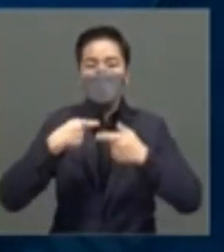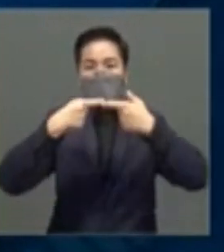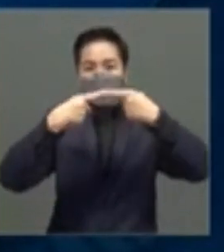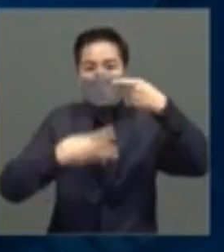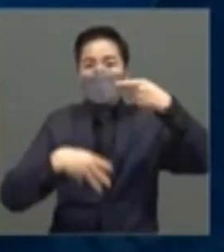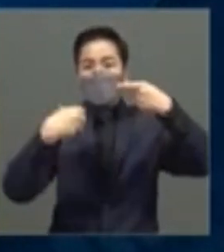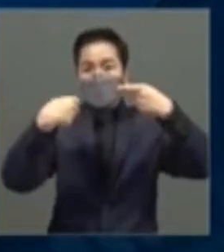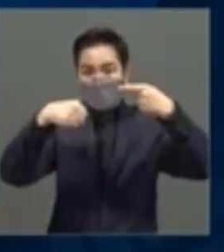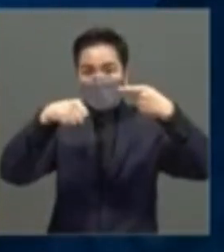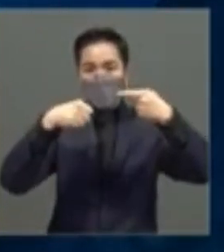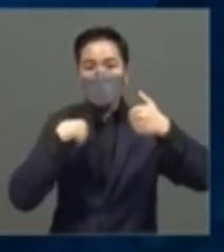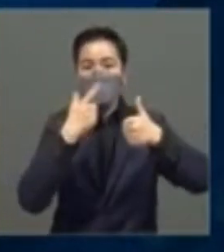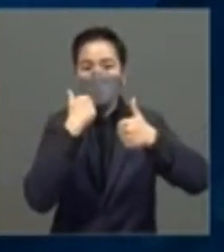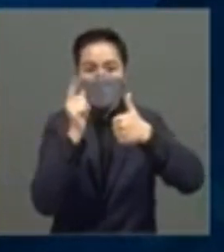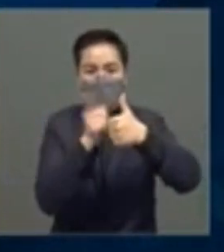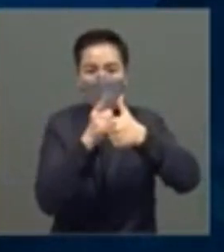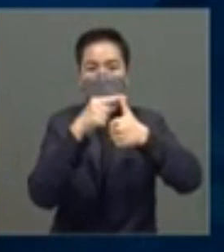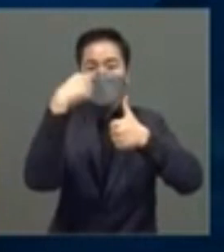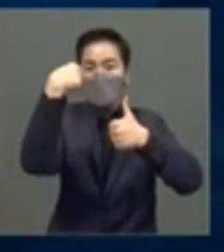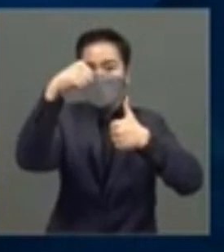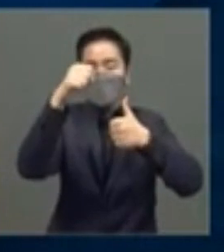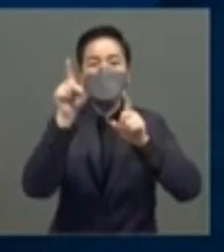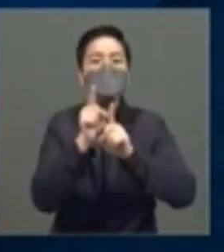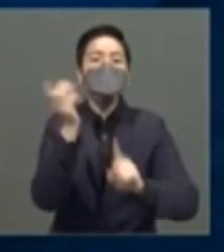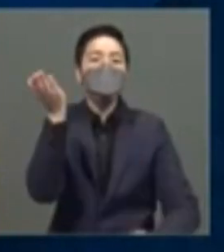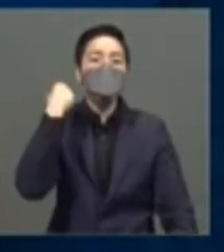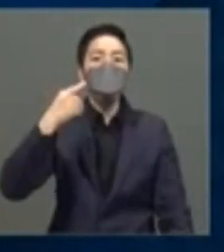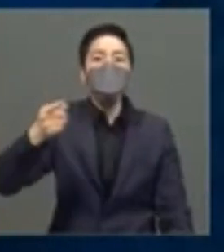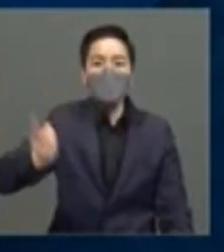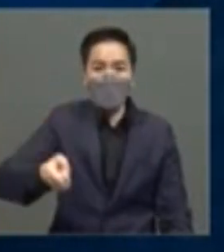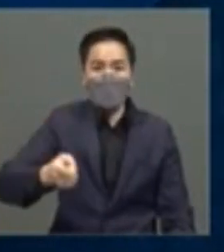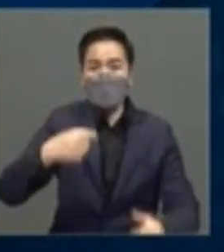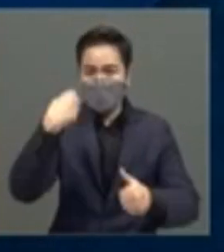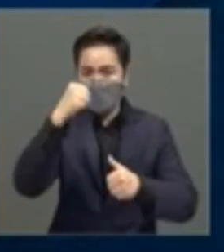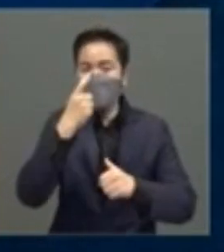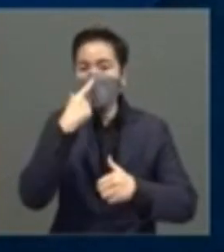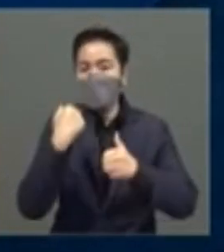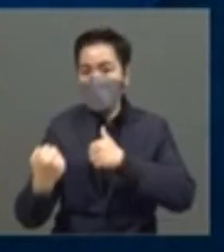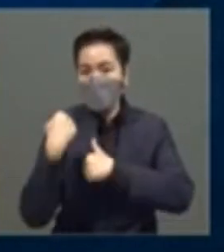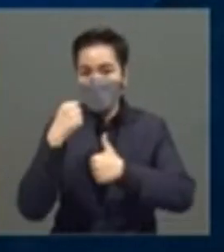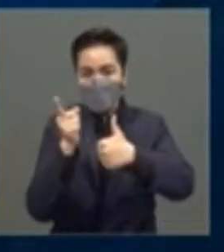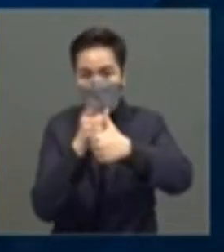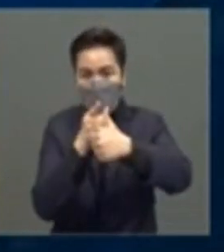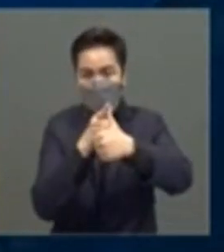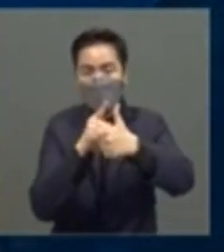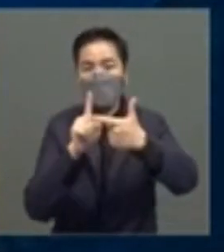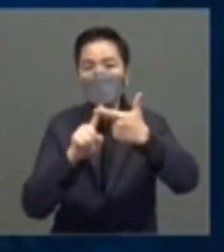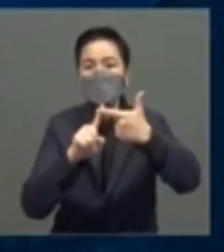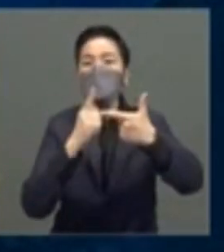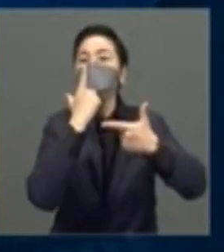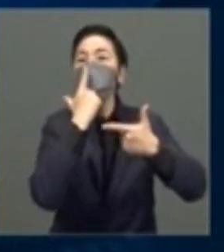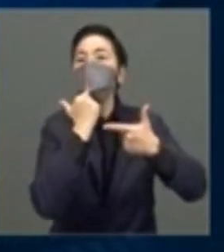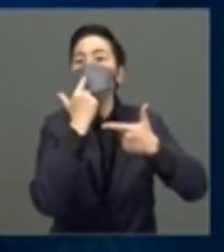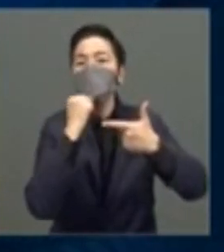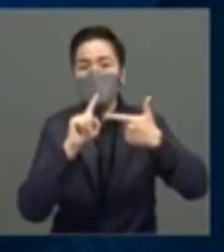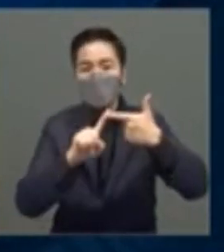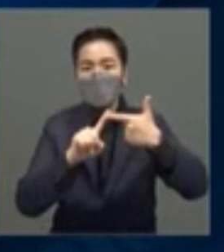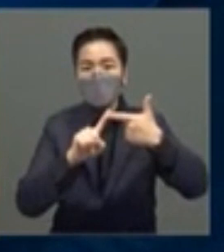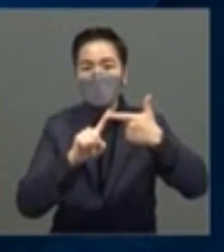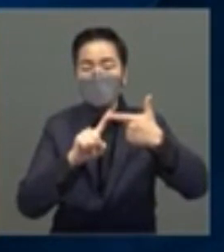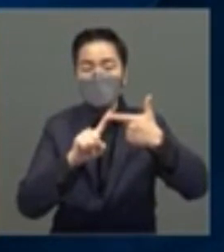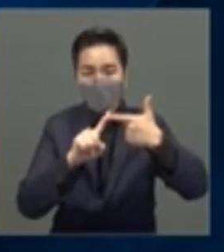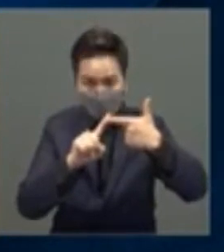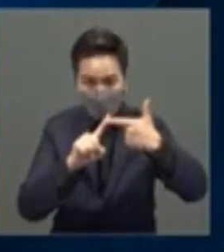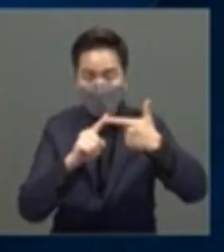จังหวัดนะคะซึ่งเป็น10จังหวัดเดิมที่เคยประกาศก่อนหน้านี้ในส่วนของพื้นที่ควบคุมสูงสุดหรือสีแดง